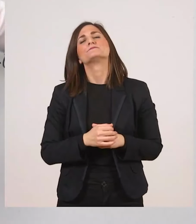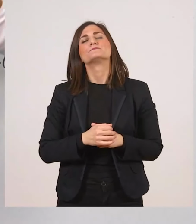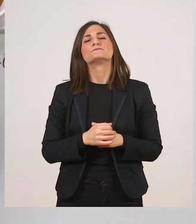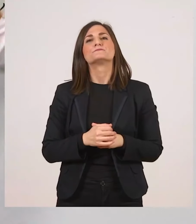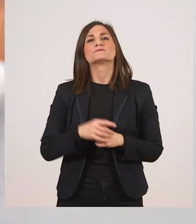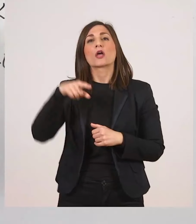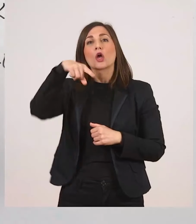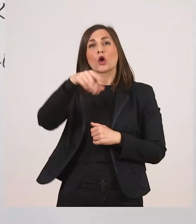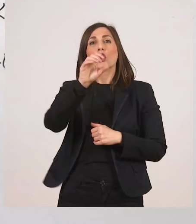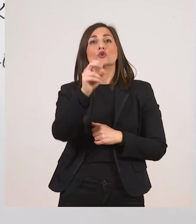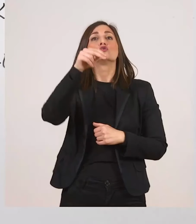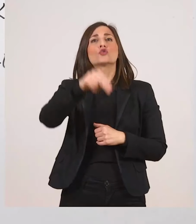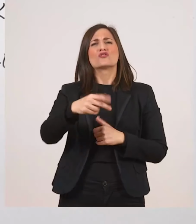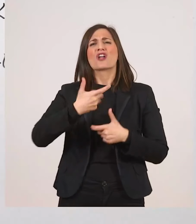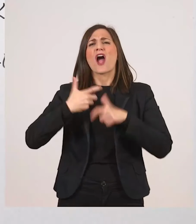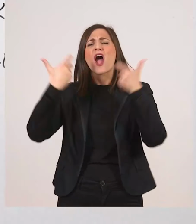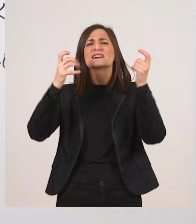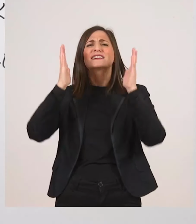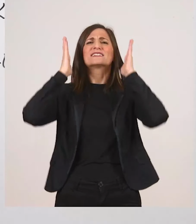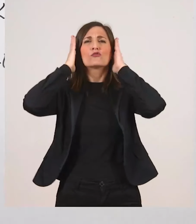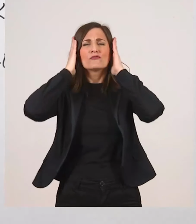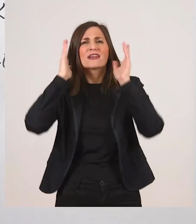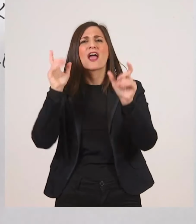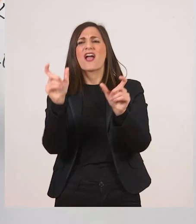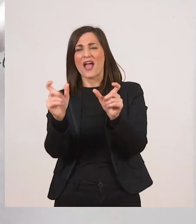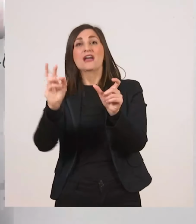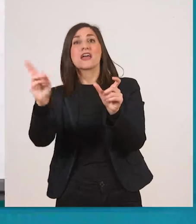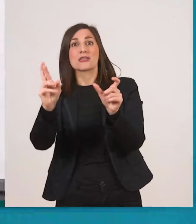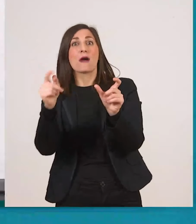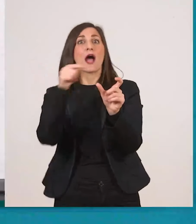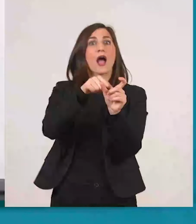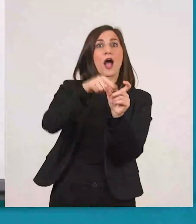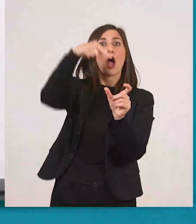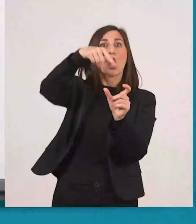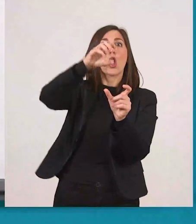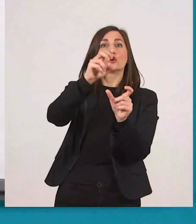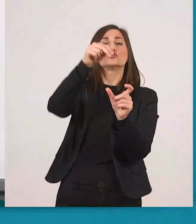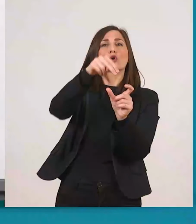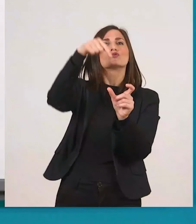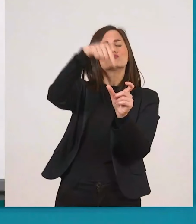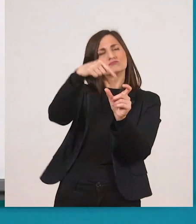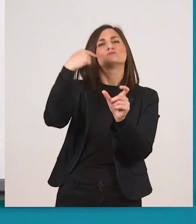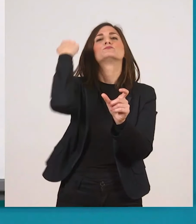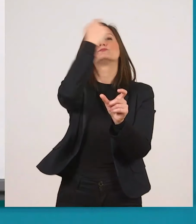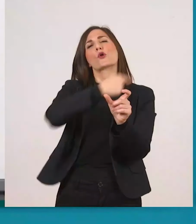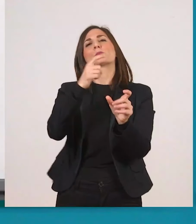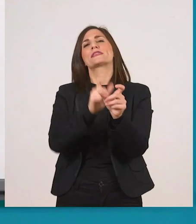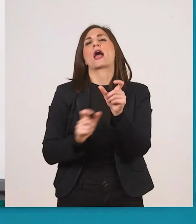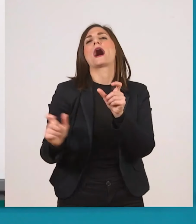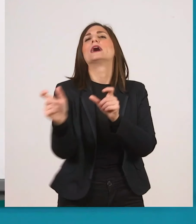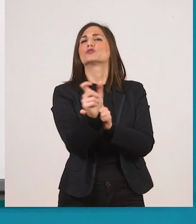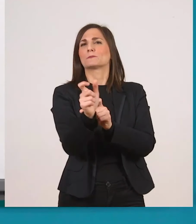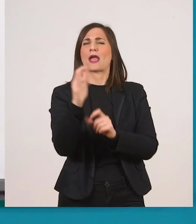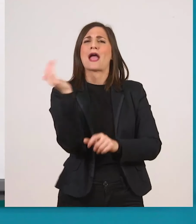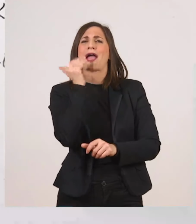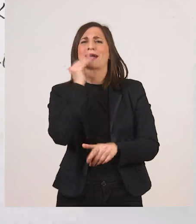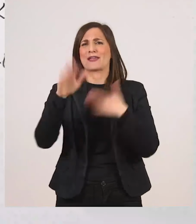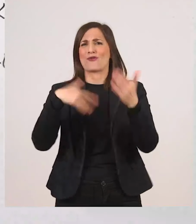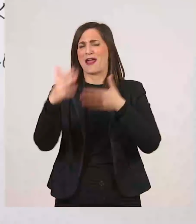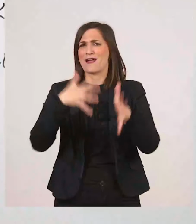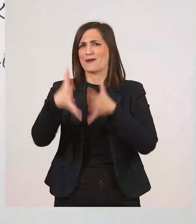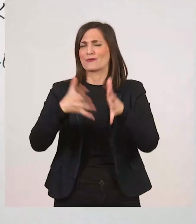Και τον ξεκούφαινε, και αυτό είναι δίπλα σε ρήμα, πάλι προσωπική αντωνυμία. Γρήγορα θα τις δούμε αυτές και μετά θα σβήσουμε τον πίνακα για να